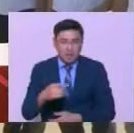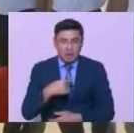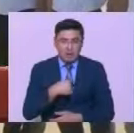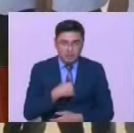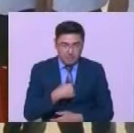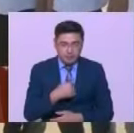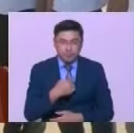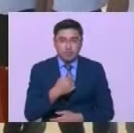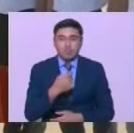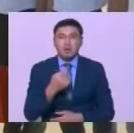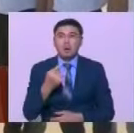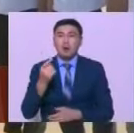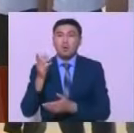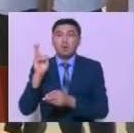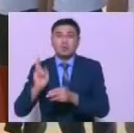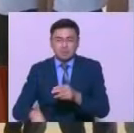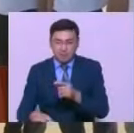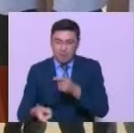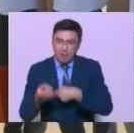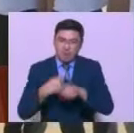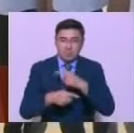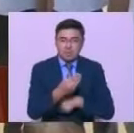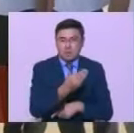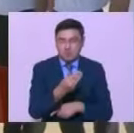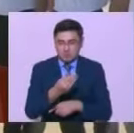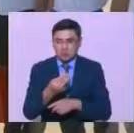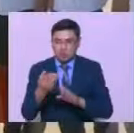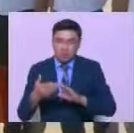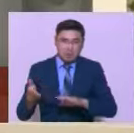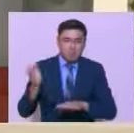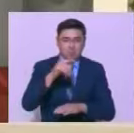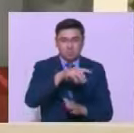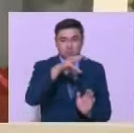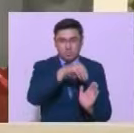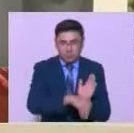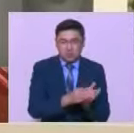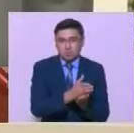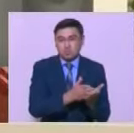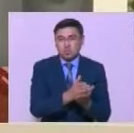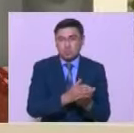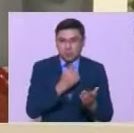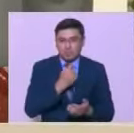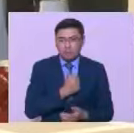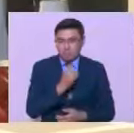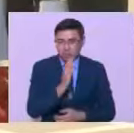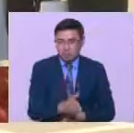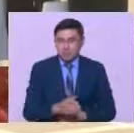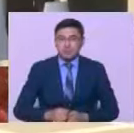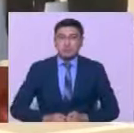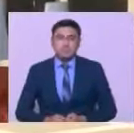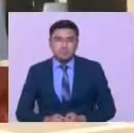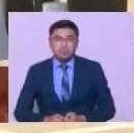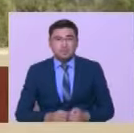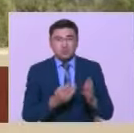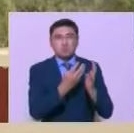Маңғыстау облысының жастары болғаннан кейін өзіміздің жерімізді қорғауға атсалысамыз. Берекелі шараға келгендер мұнайшы мәдениет үйінің